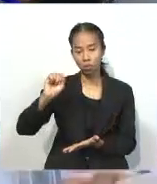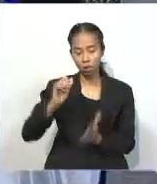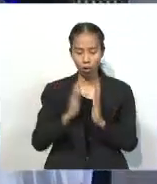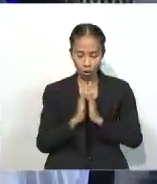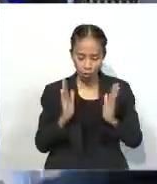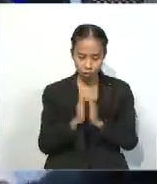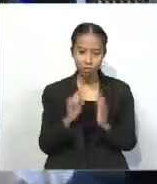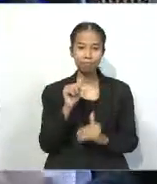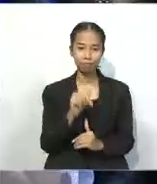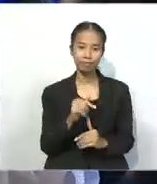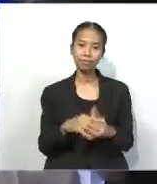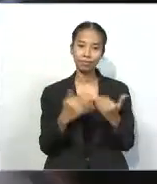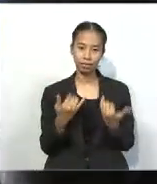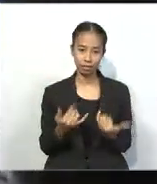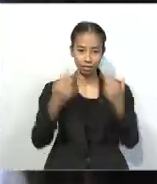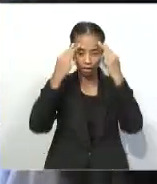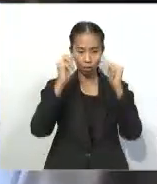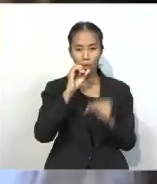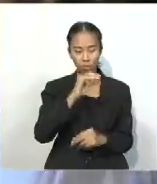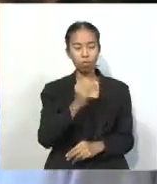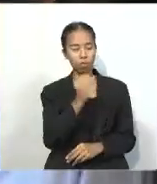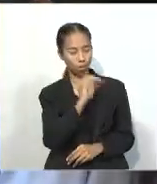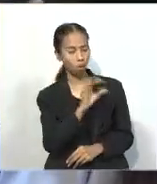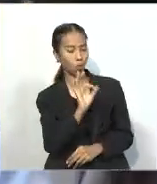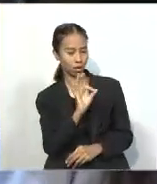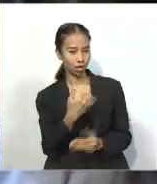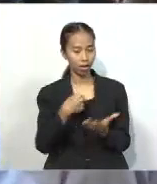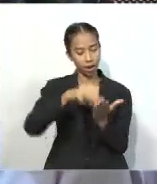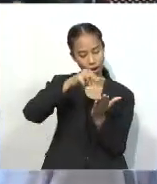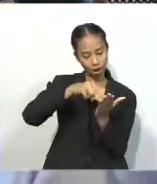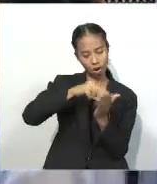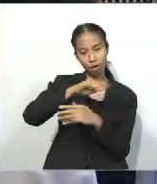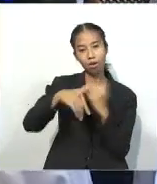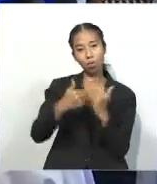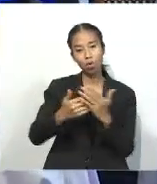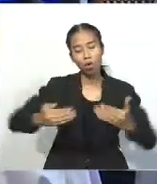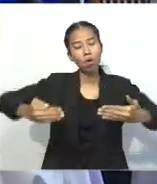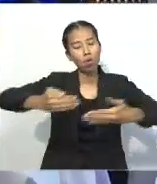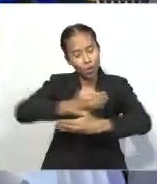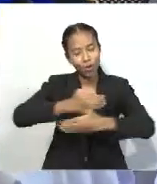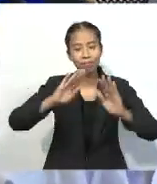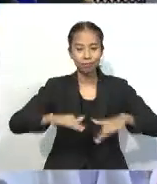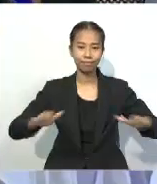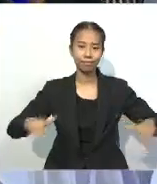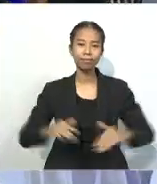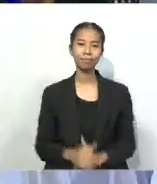าโดยนายกรัฐมนตรีรับปากจะอ่านทุกฉบับพร้อมกอดและอวยพรเมอรี่คริสต์มาสให้กับเด็กๆ